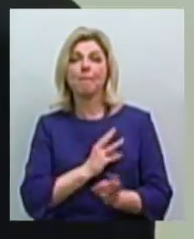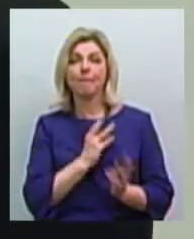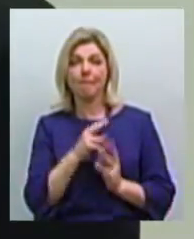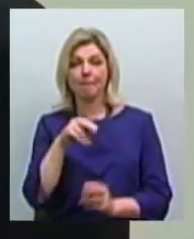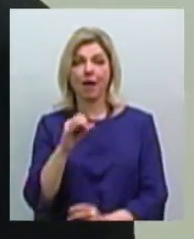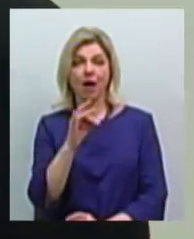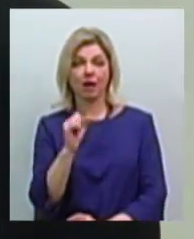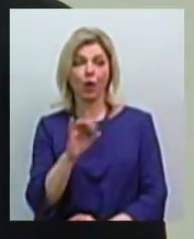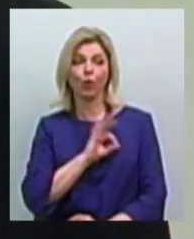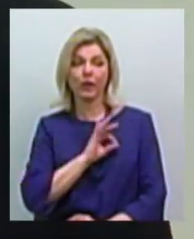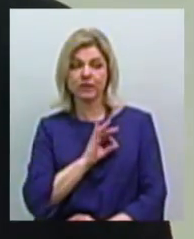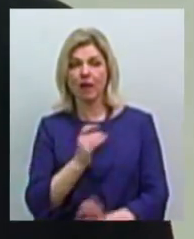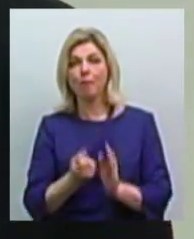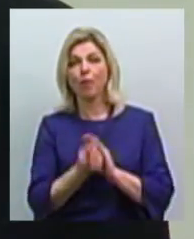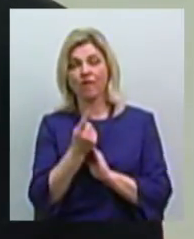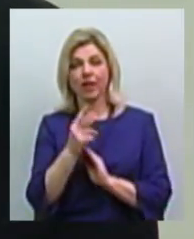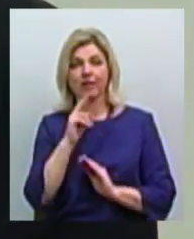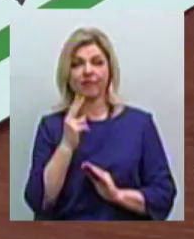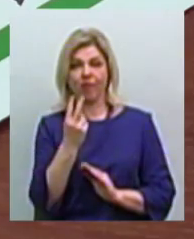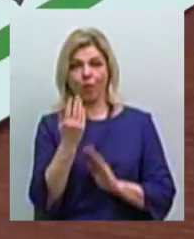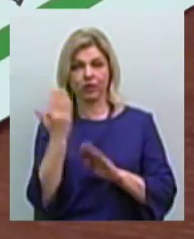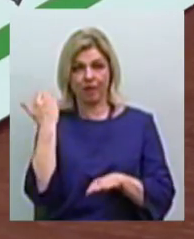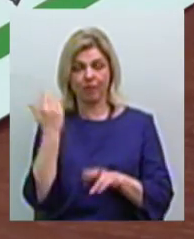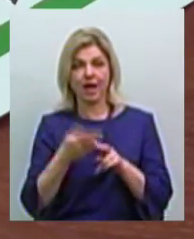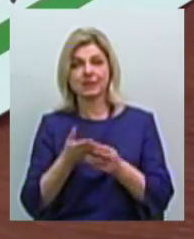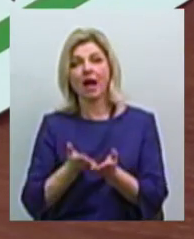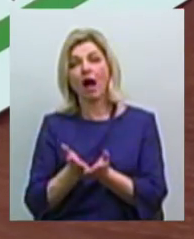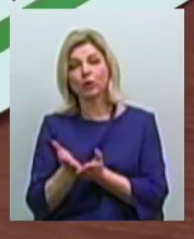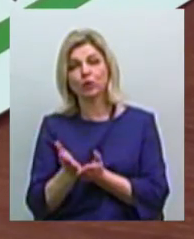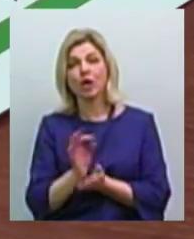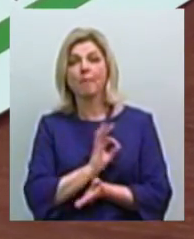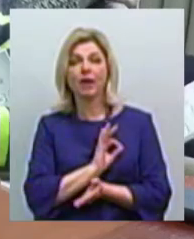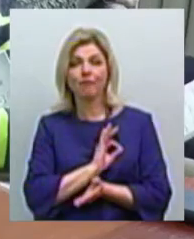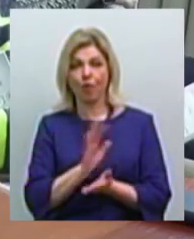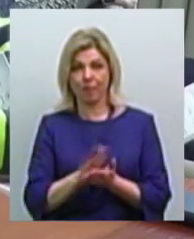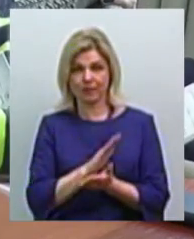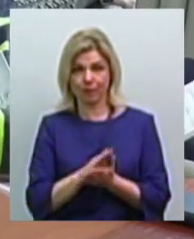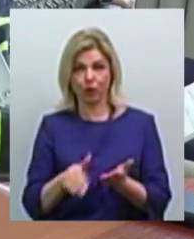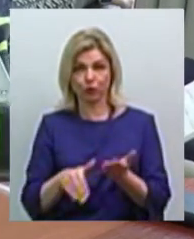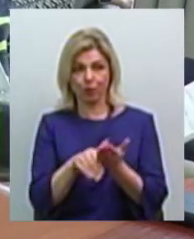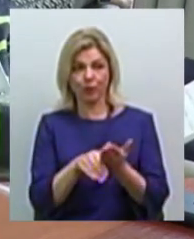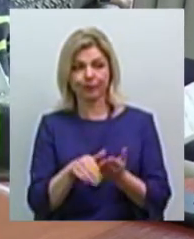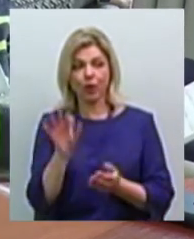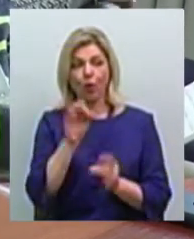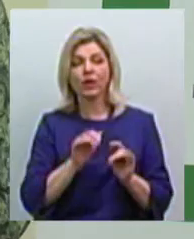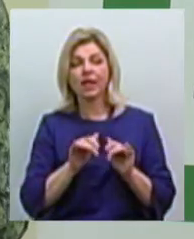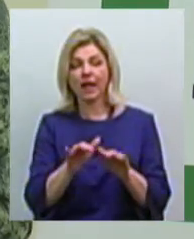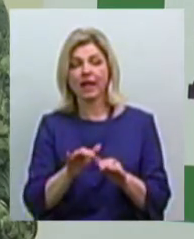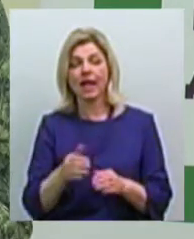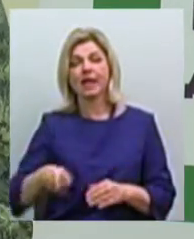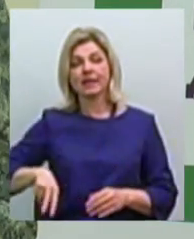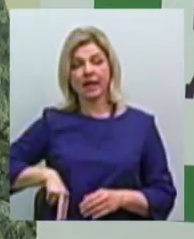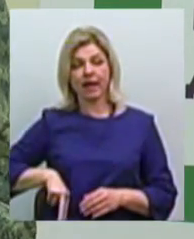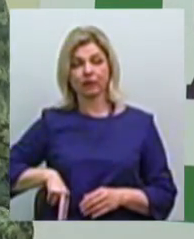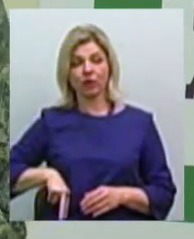5 років тому. Це одне з відгалужень безоплатної правової допомоги. Про діяльність параюристів розповіла директорка регіонального центру з